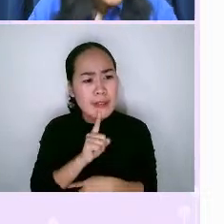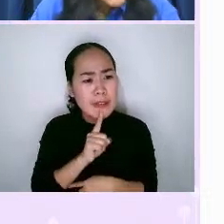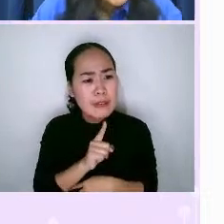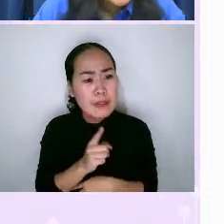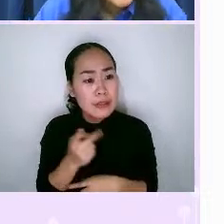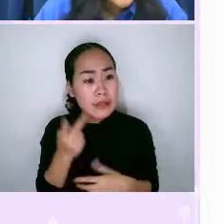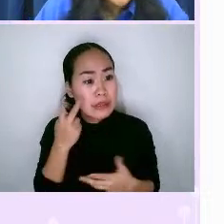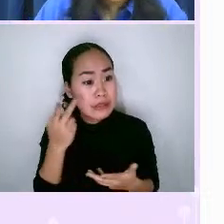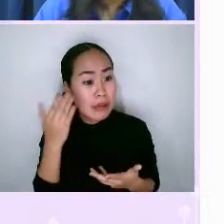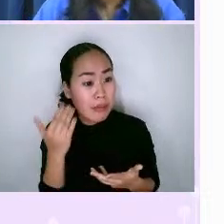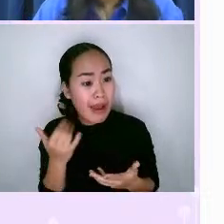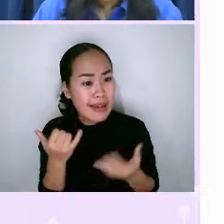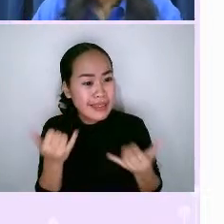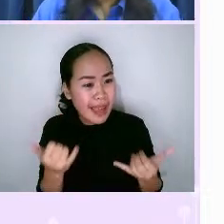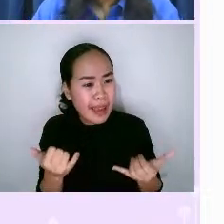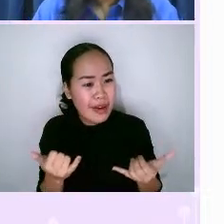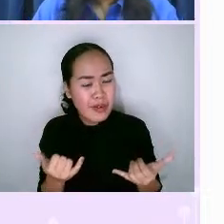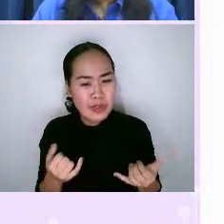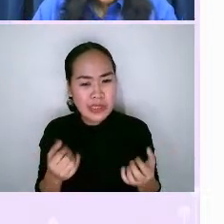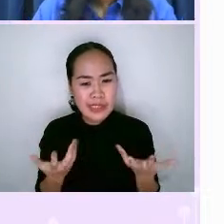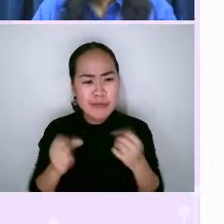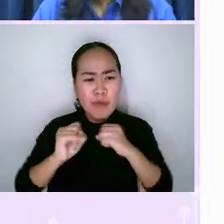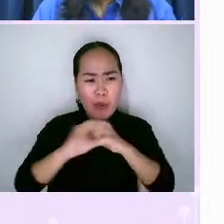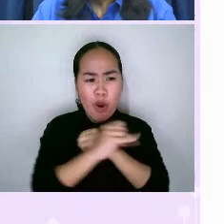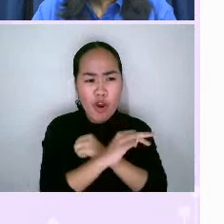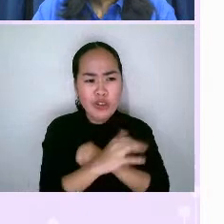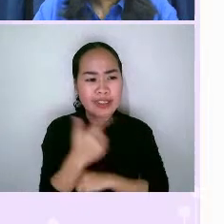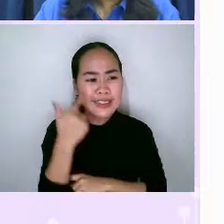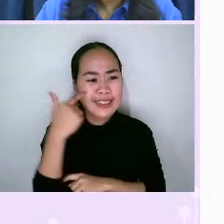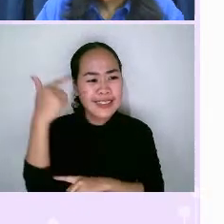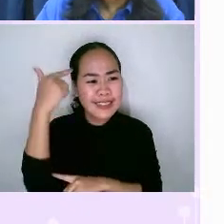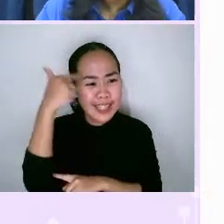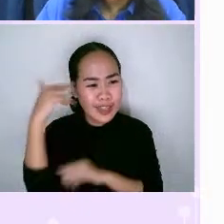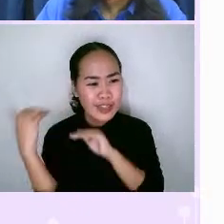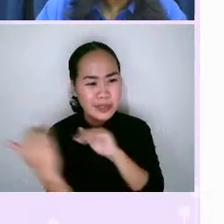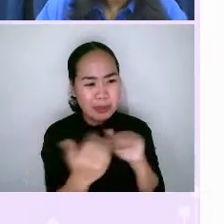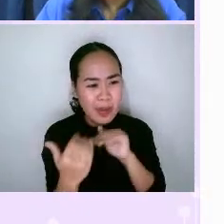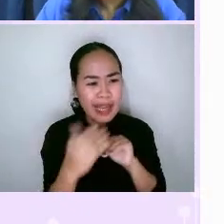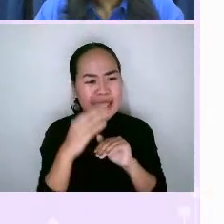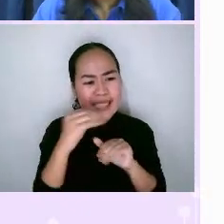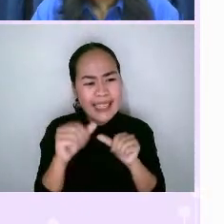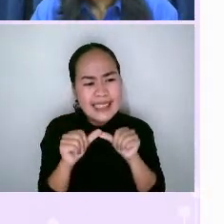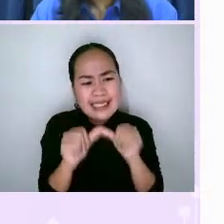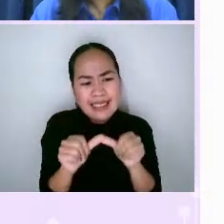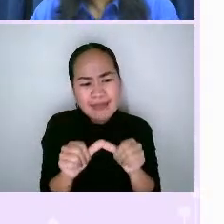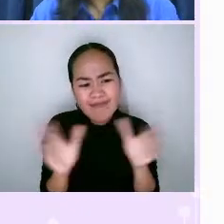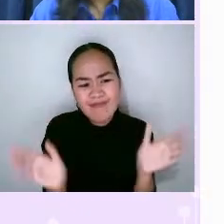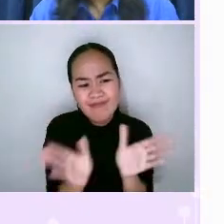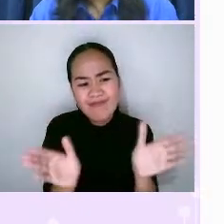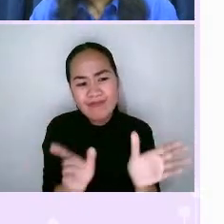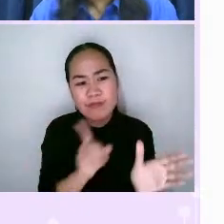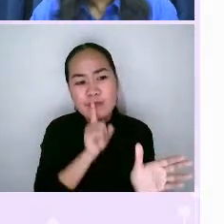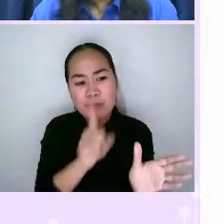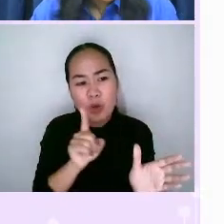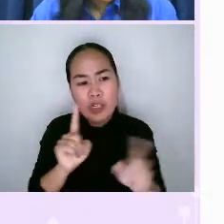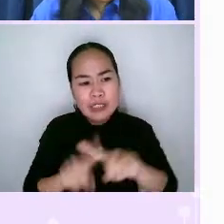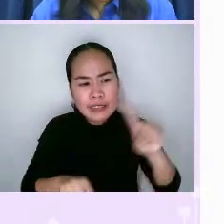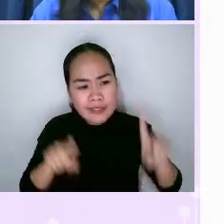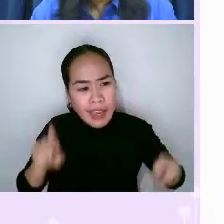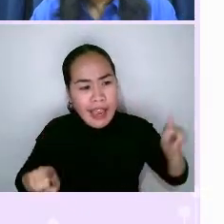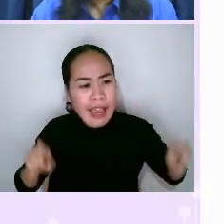na kung bakit tayo andito, TOP promotes gender fairness and sustainability sa iba't ibang using